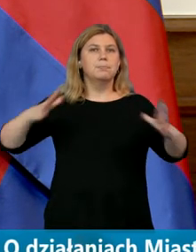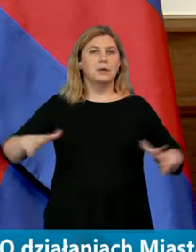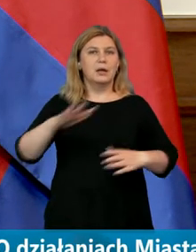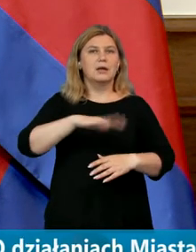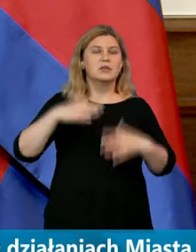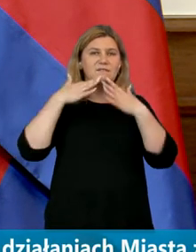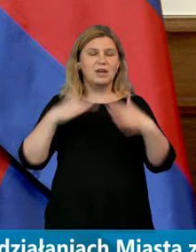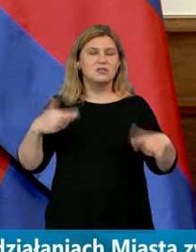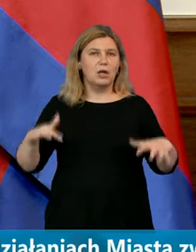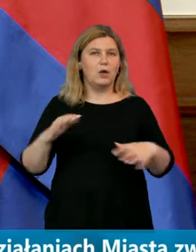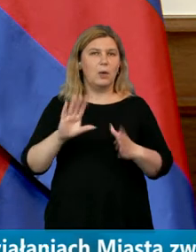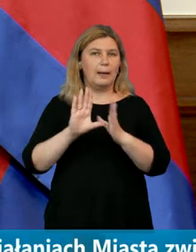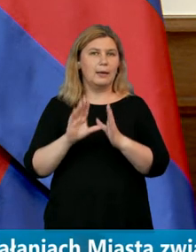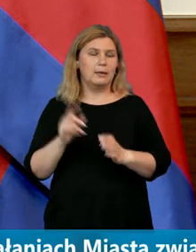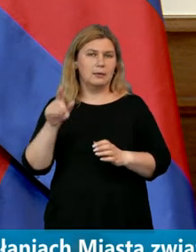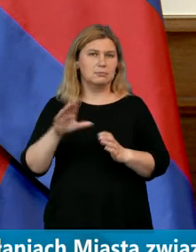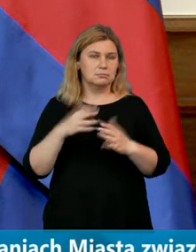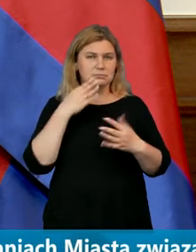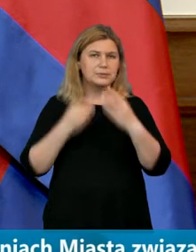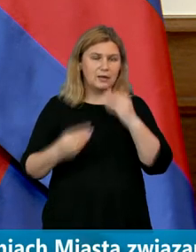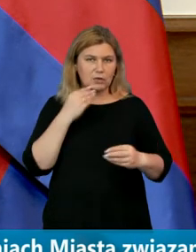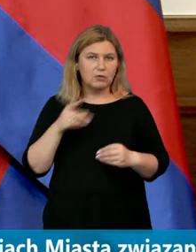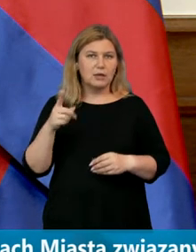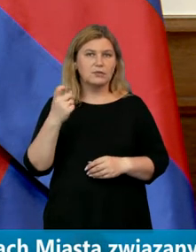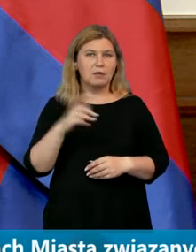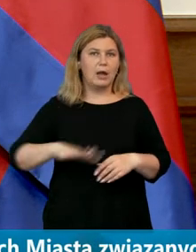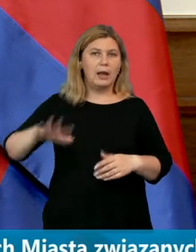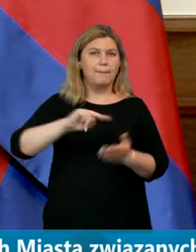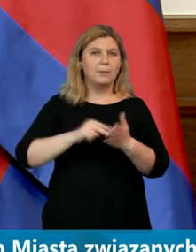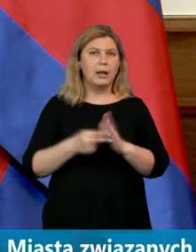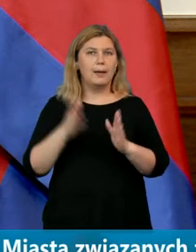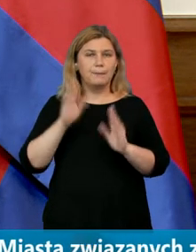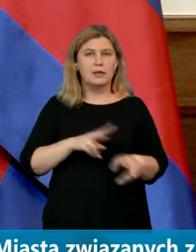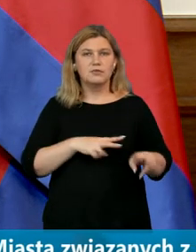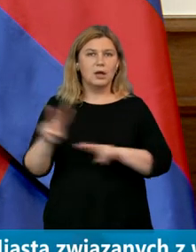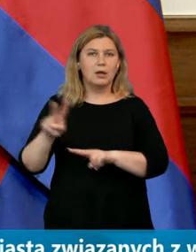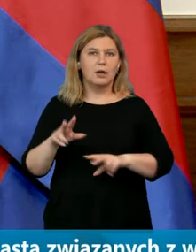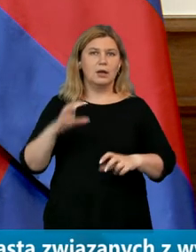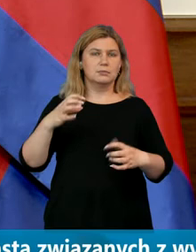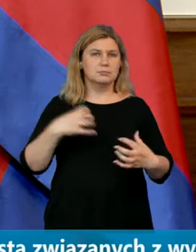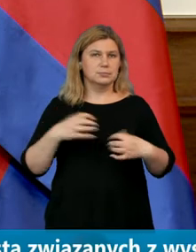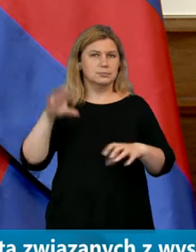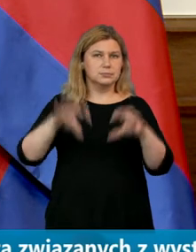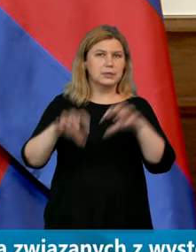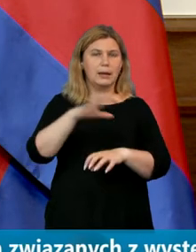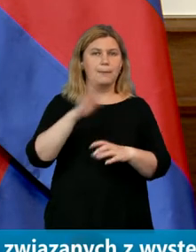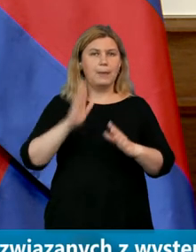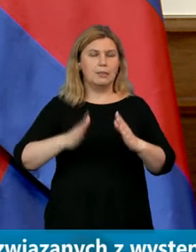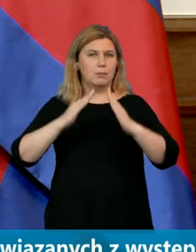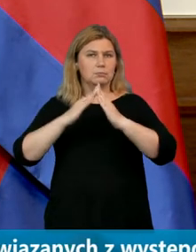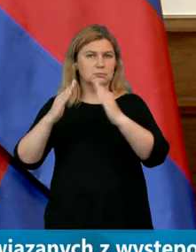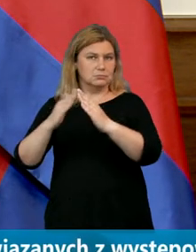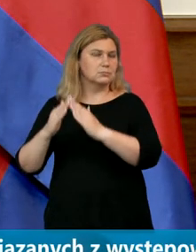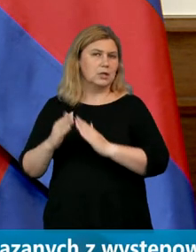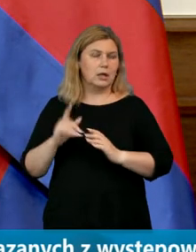Miasteczko. Za chwilę ten teren po objęciu planem będzie też podlegał zagospodarowywaniu. Pojawią się tam obiekty i myślę,